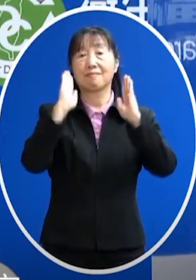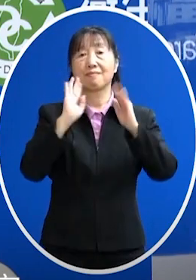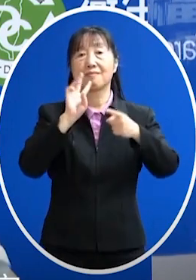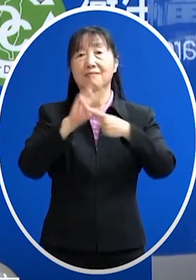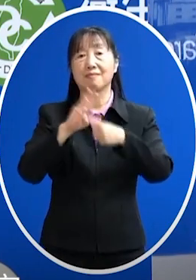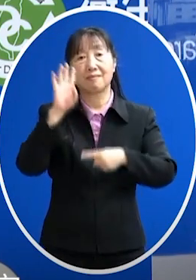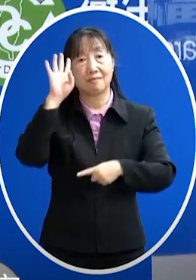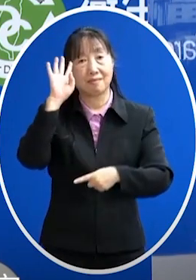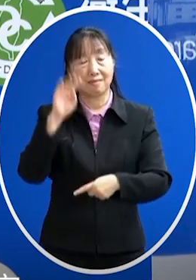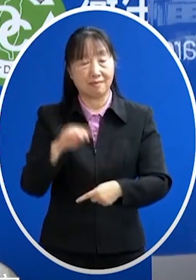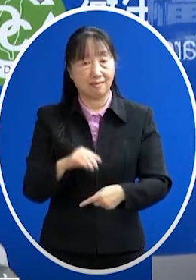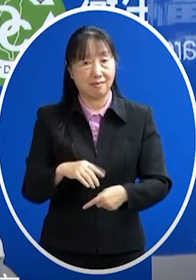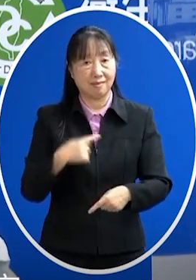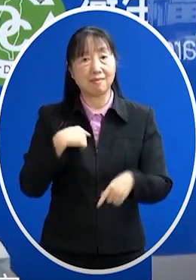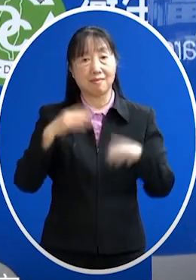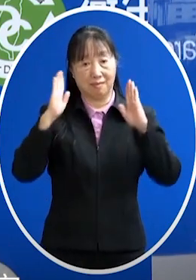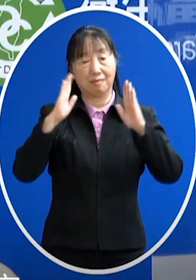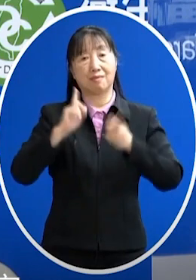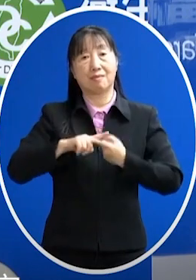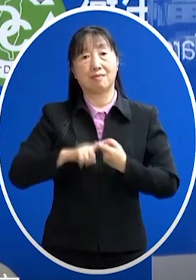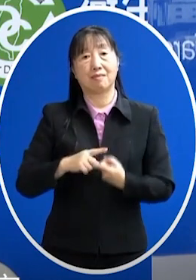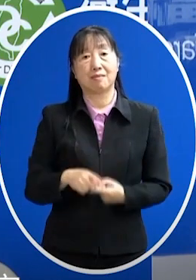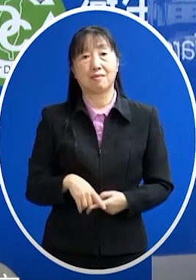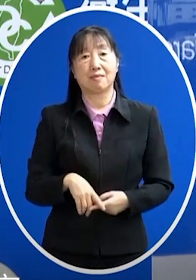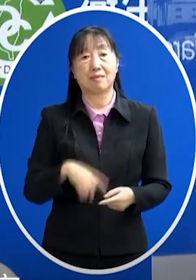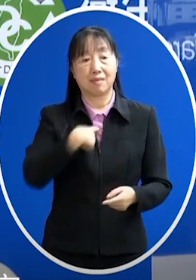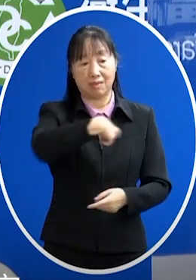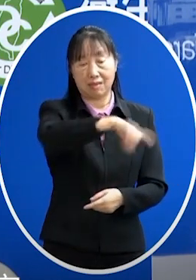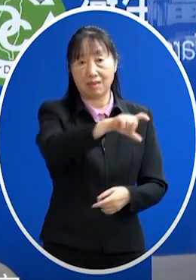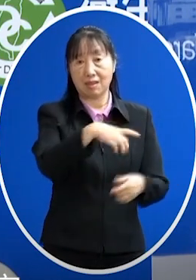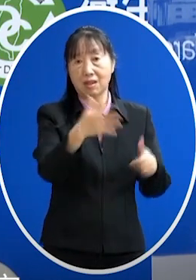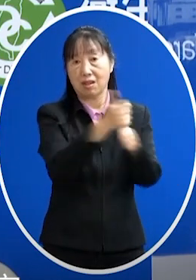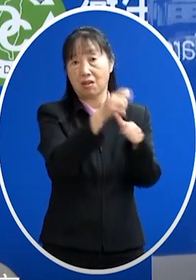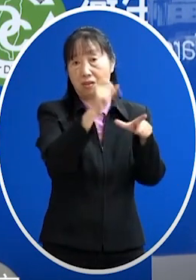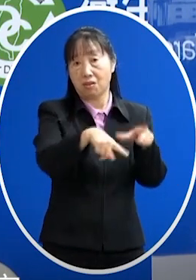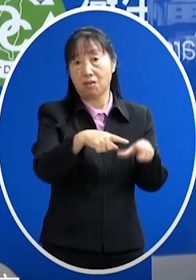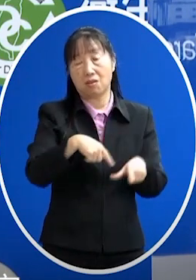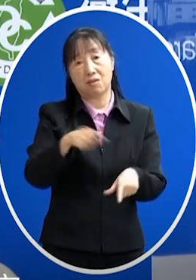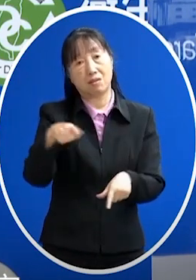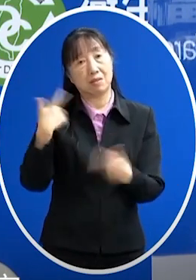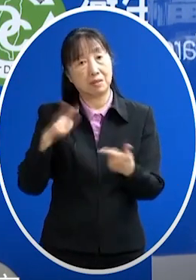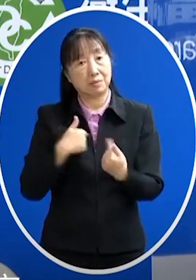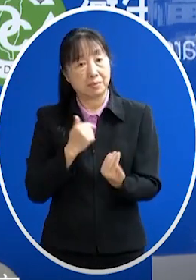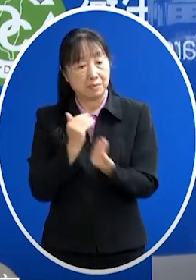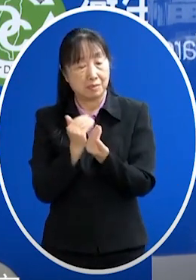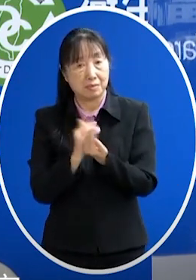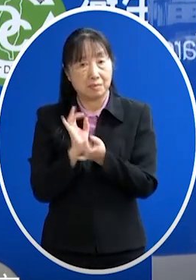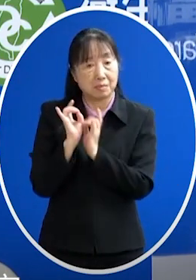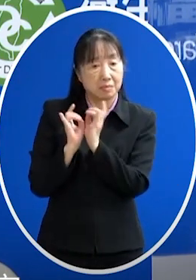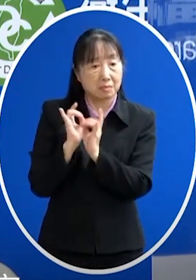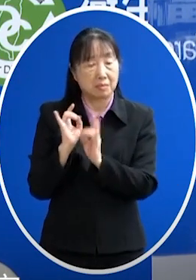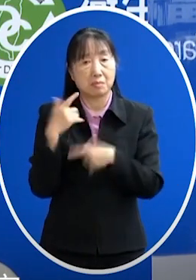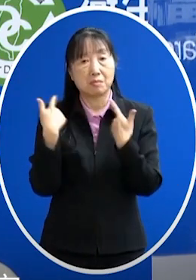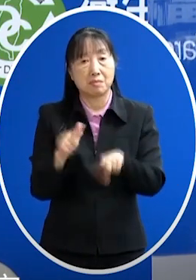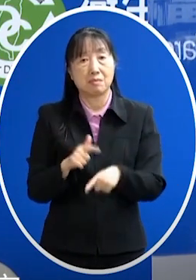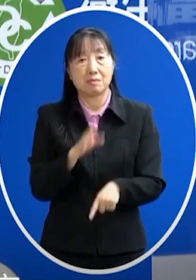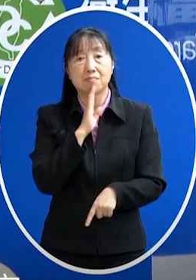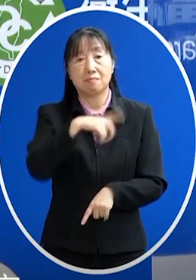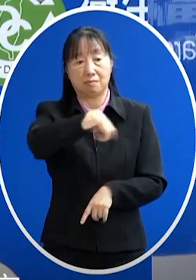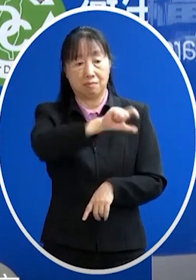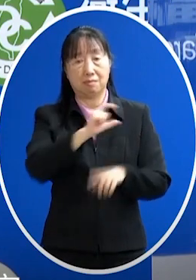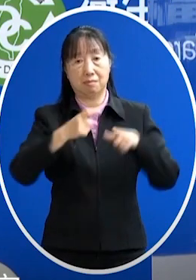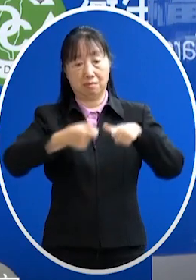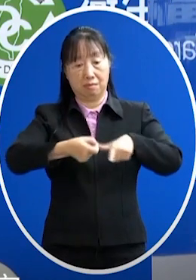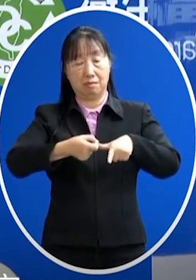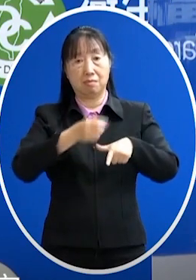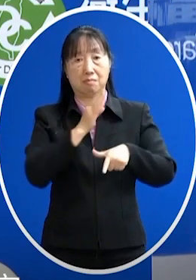个是总公司，一个是国家要买，那没有所谓的偷鸡摸狗的一个情况了，哈。我想，这样的一个形容，以长期